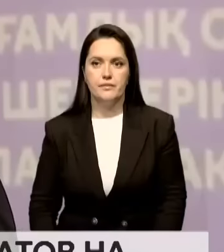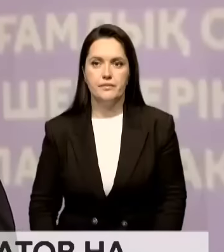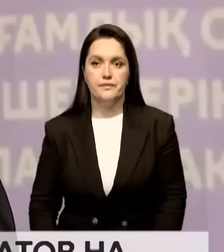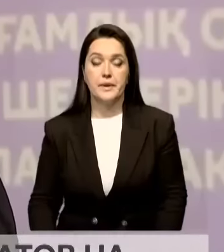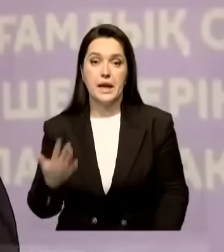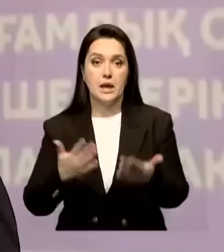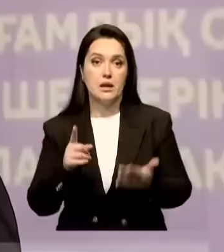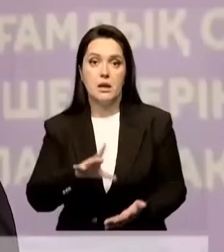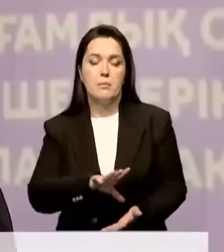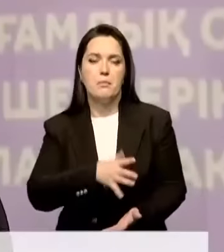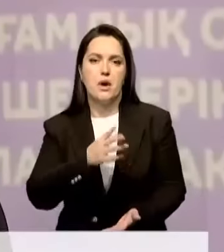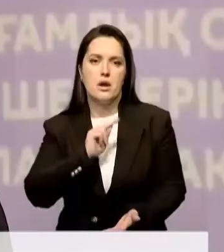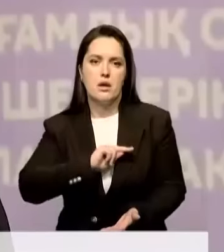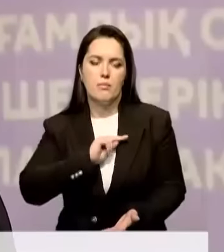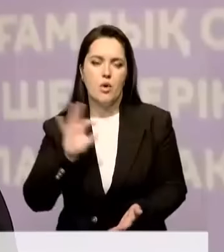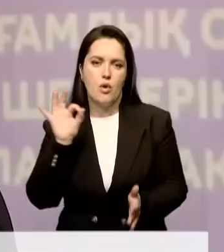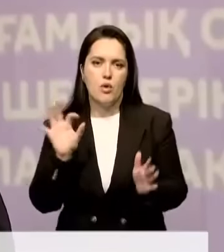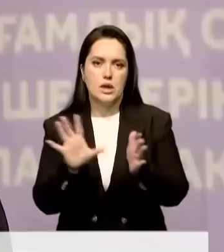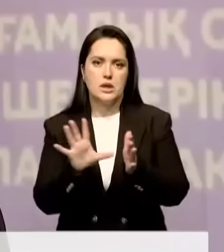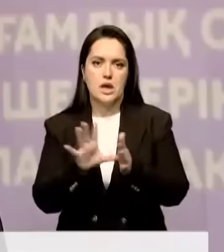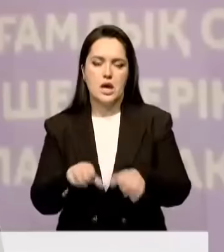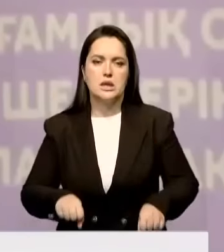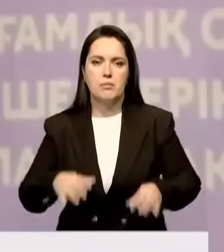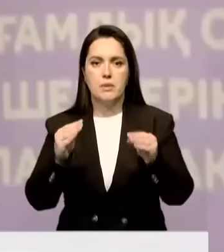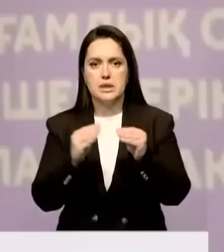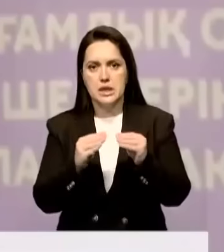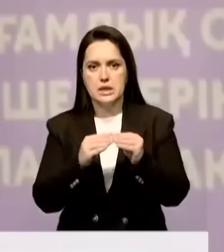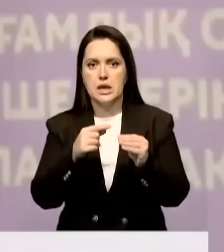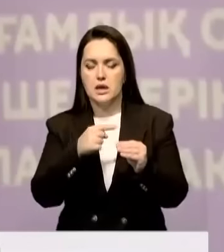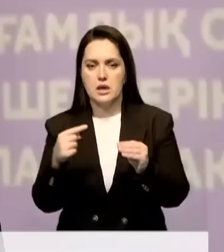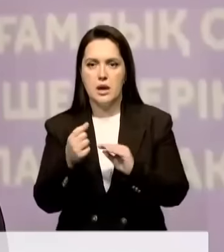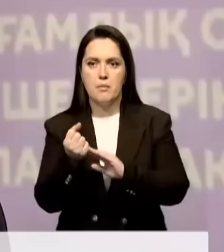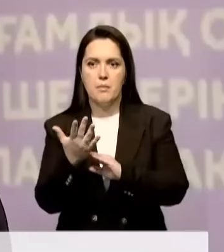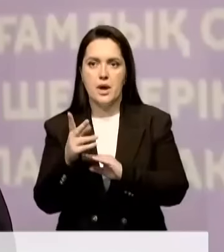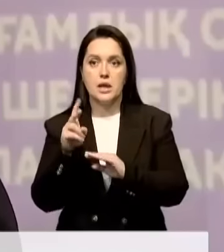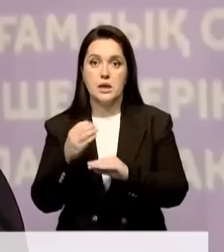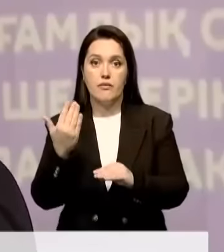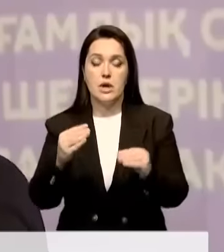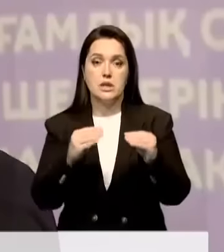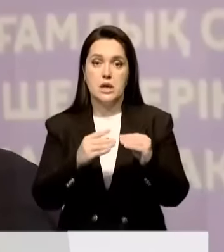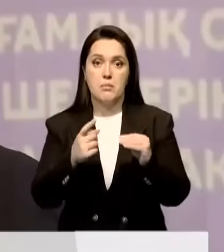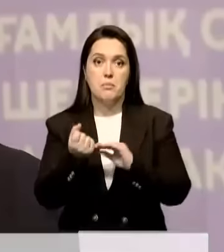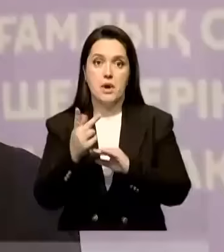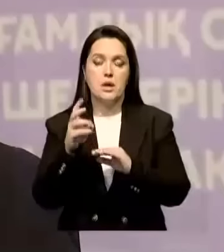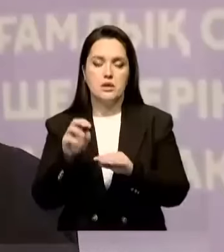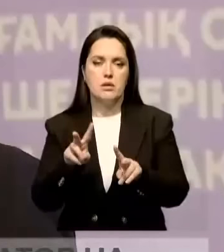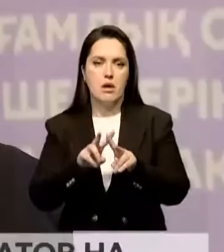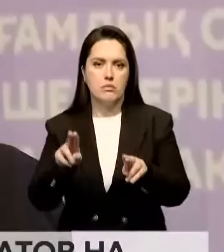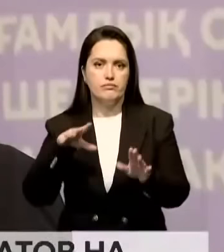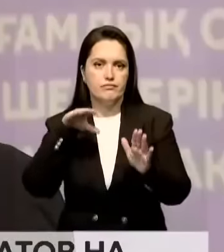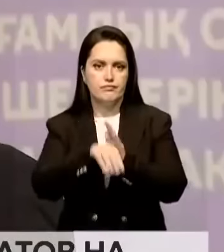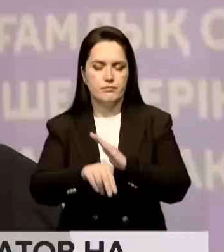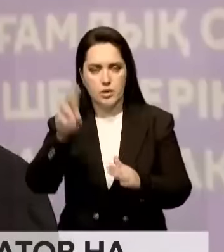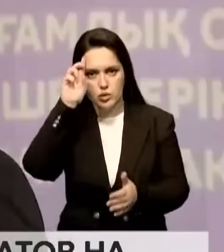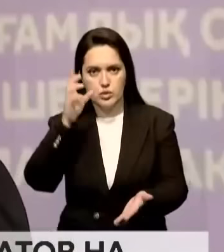какой-то определенной сфере, допустим, в энергетике 10 лет, 15 лет, эти ваши 10-15 лет будут приравнены к стажу на государственной